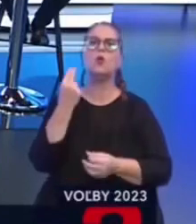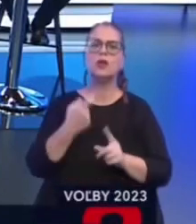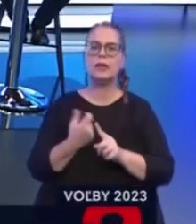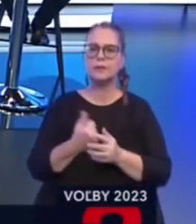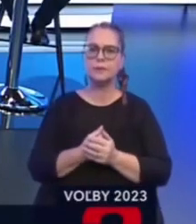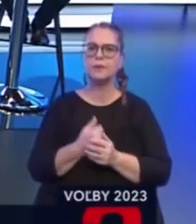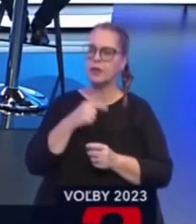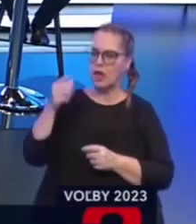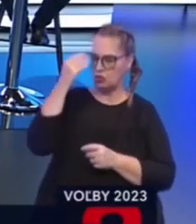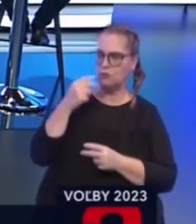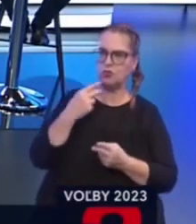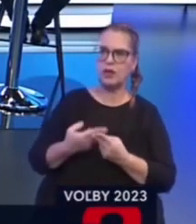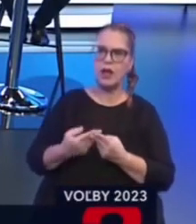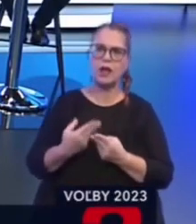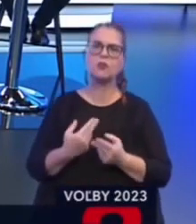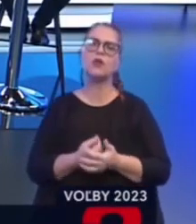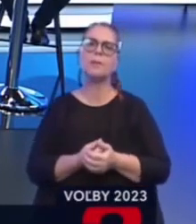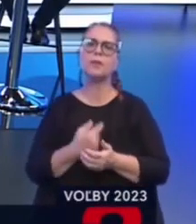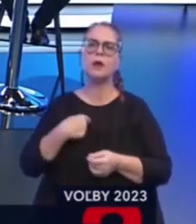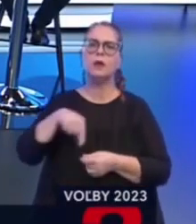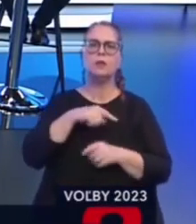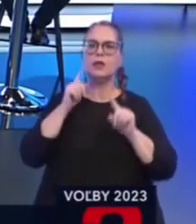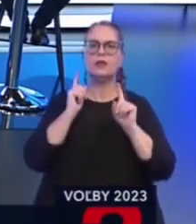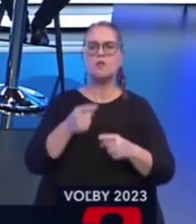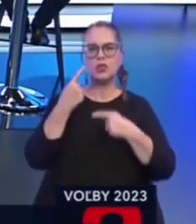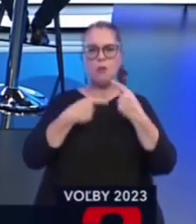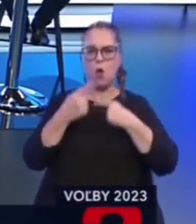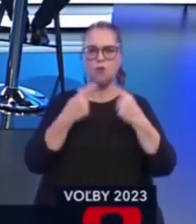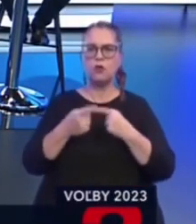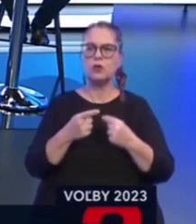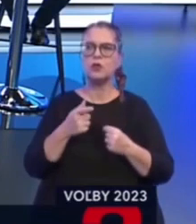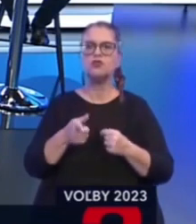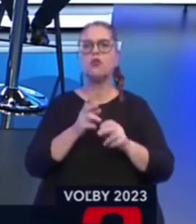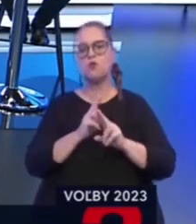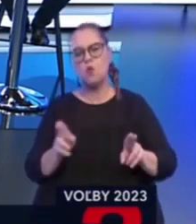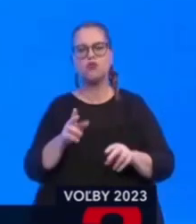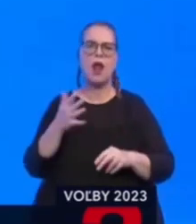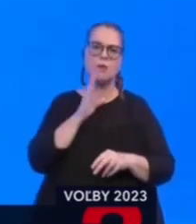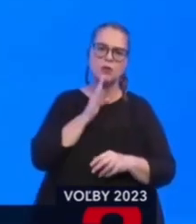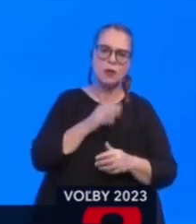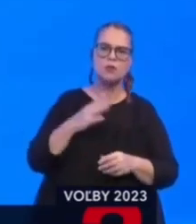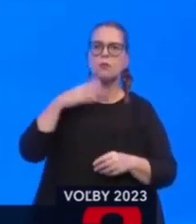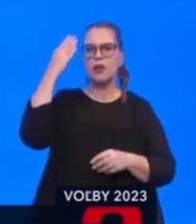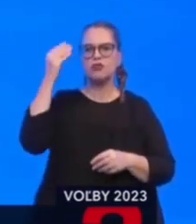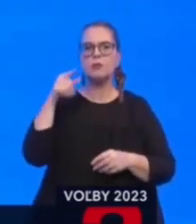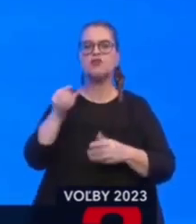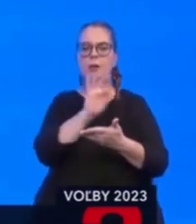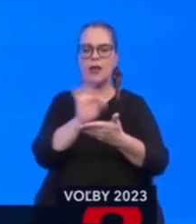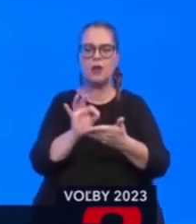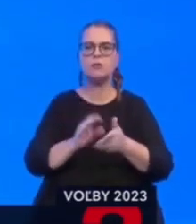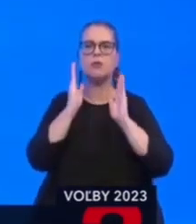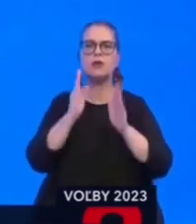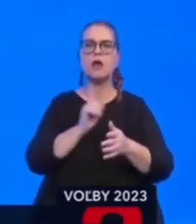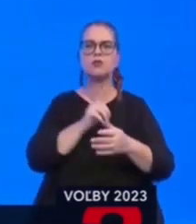Idem aj ja na pána Šimečku reagovať, lebo viete, my nemusíme ani prognozovať, že čo to nejakým spôsobom môže alebo nemôže byť. Totiž to pán Šimečka, oni to majú napísané